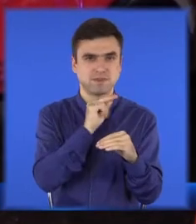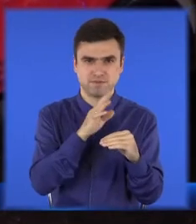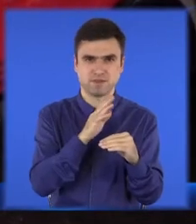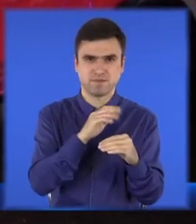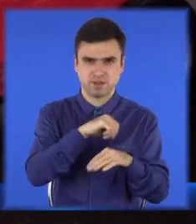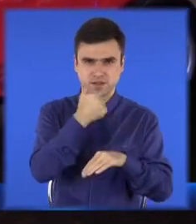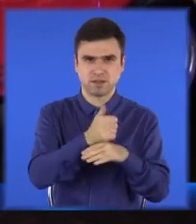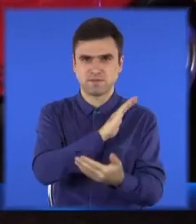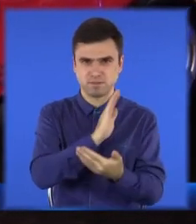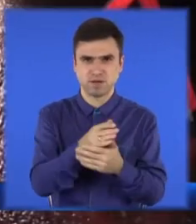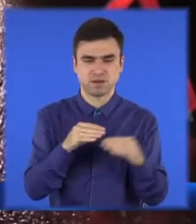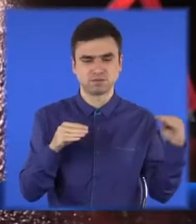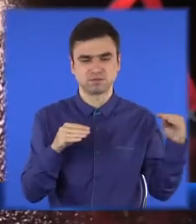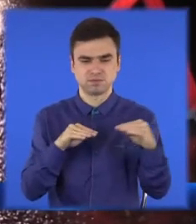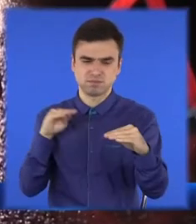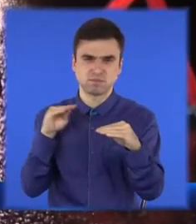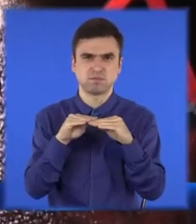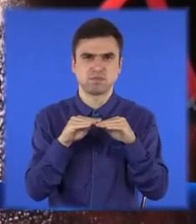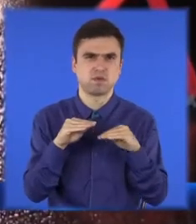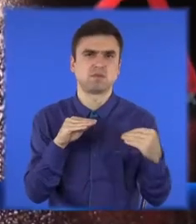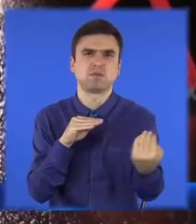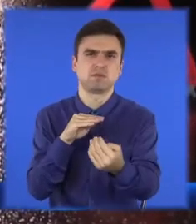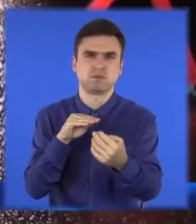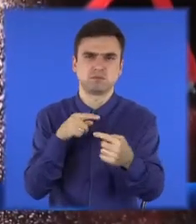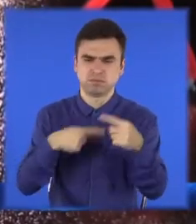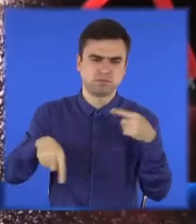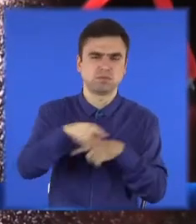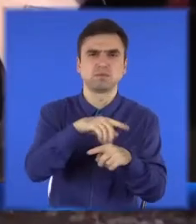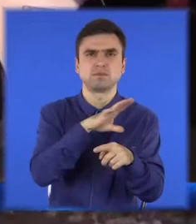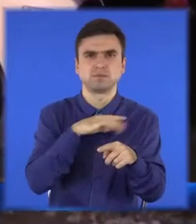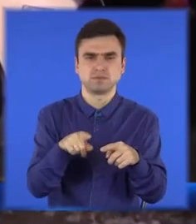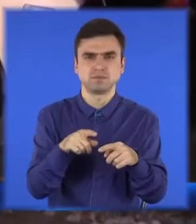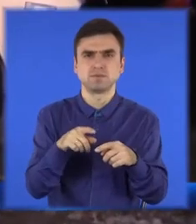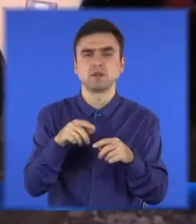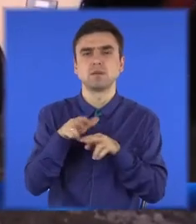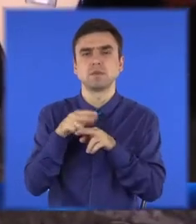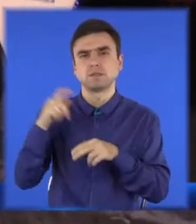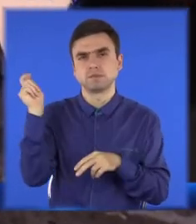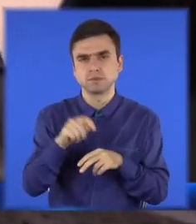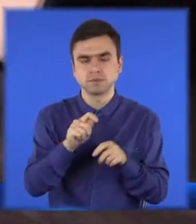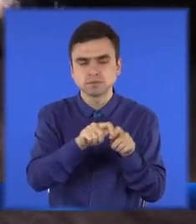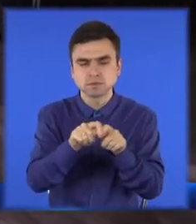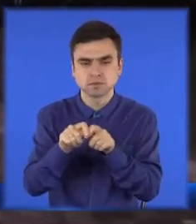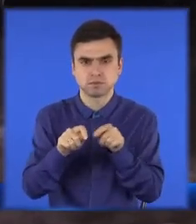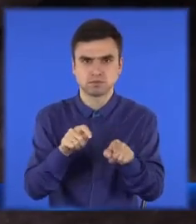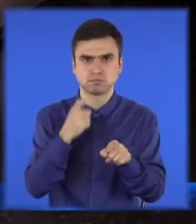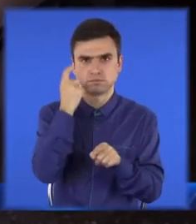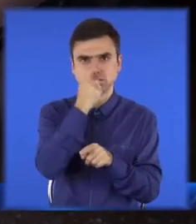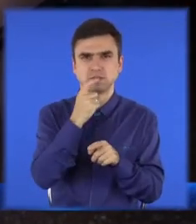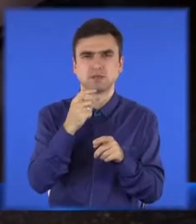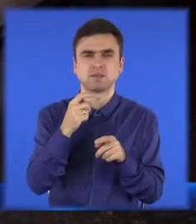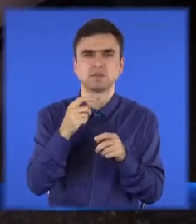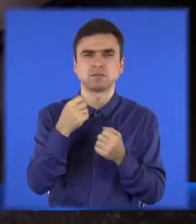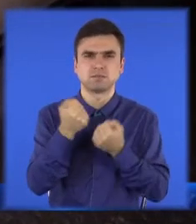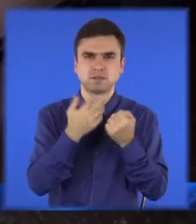постраждав. Патрульні, що приїхали за викликом, виявили у керманичі іномарки ознаки алкогольного сп'яніння. Проте проходити